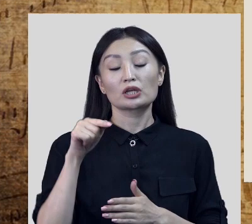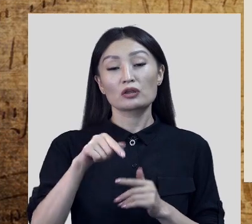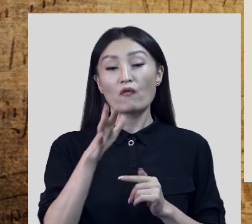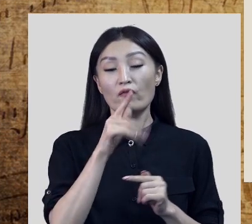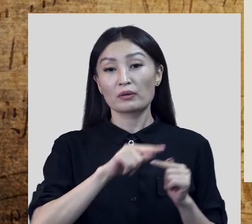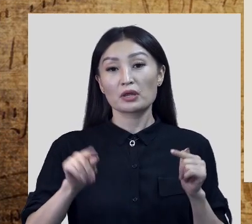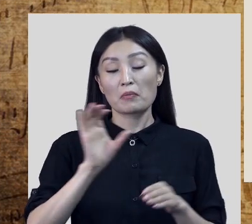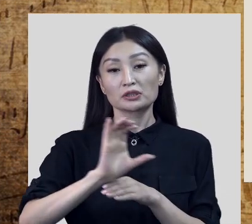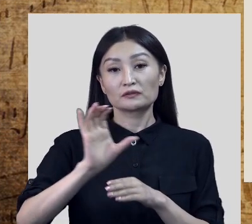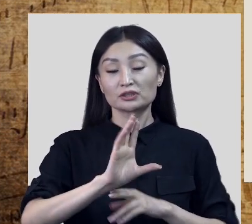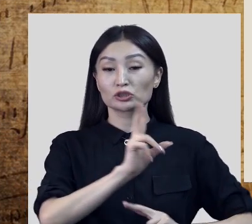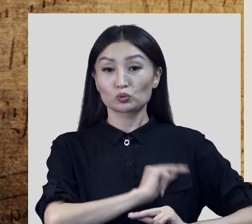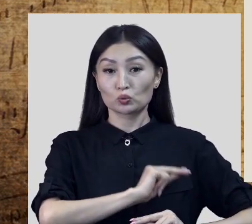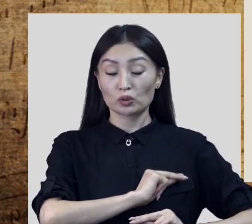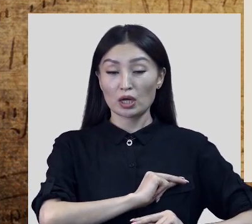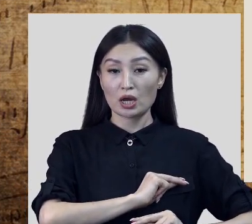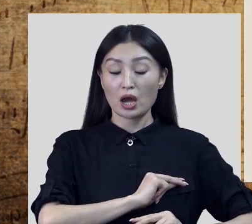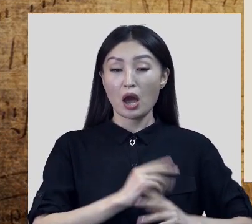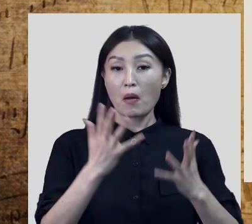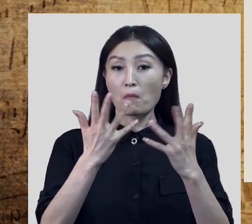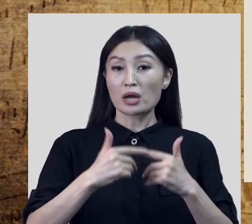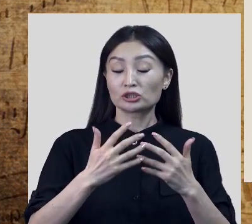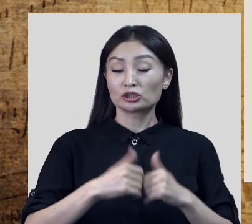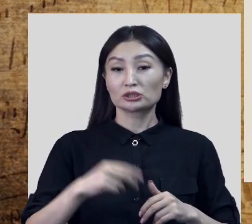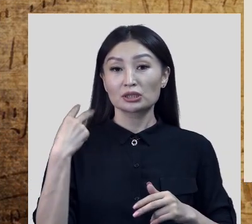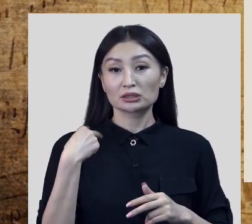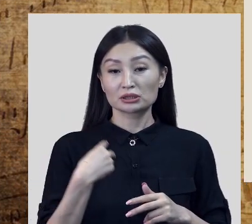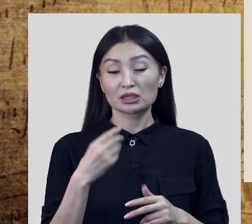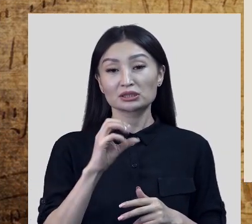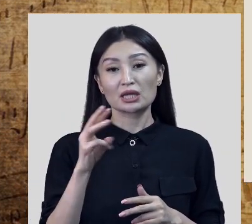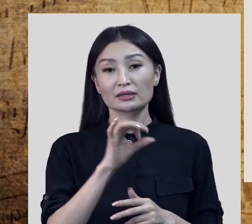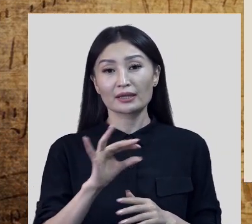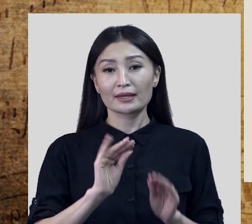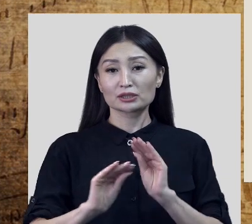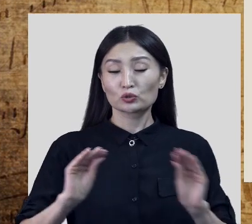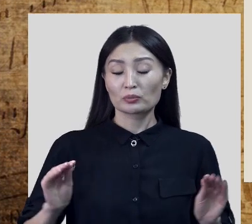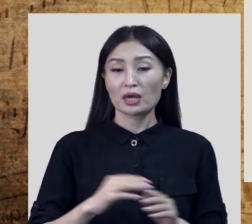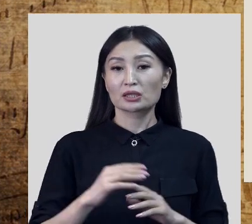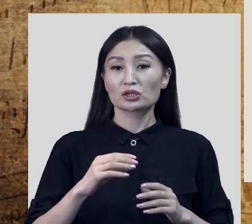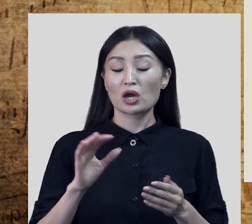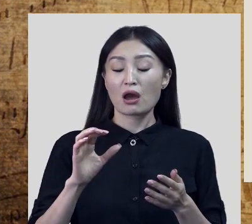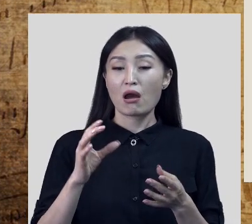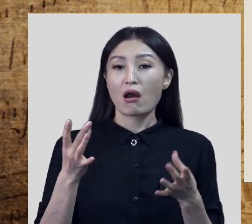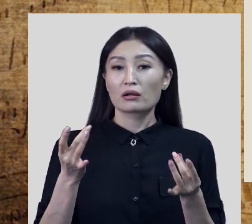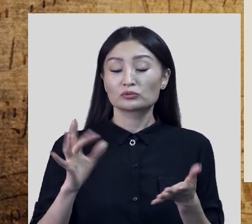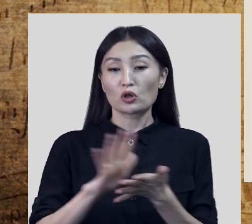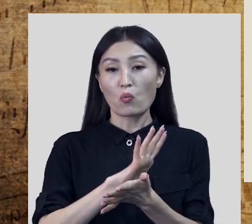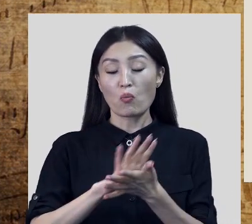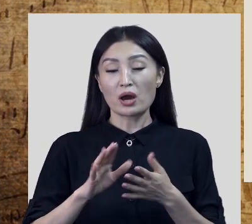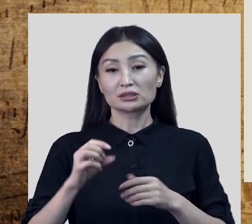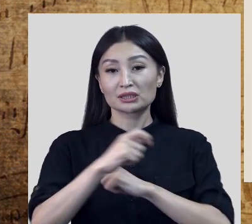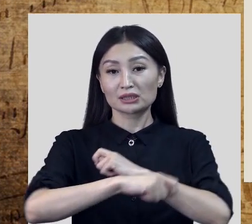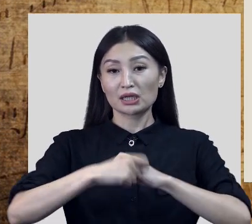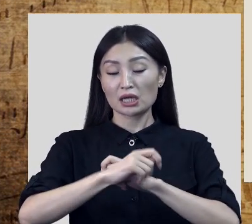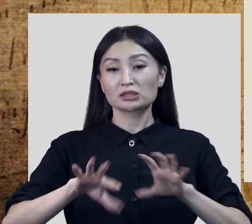производительность труда машины английского производства станки и инструменты шерстяные и хлопчатобумажные ткани завоевали